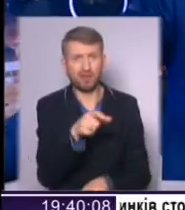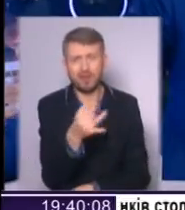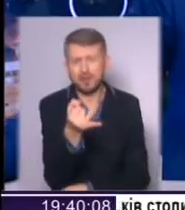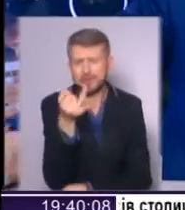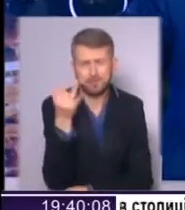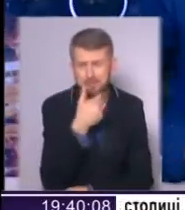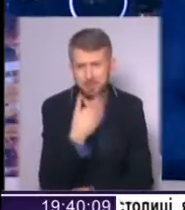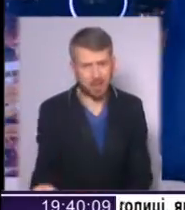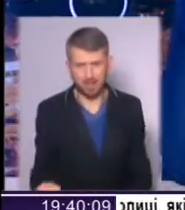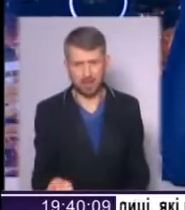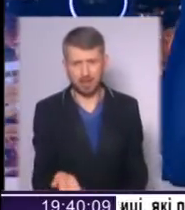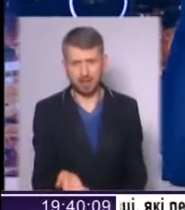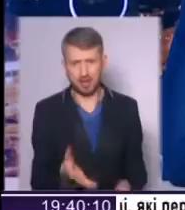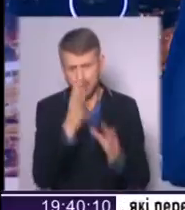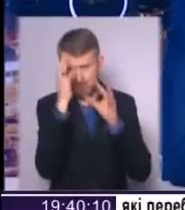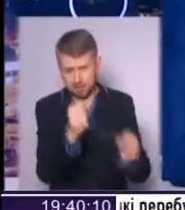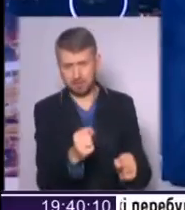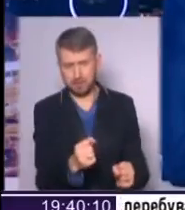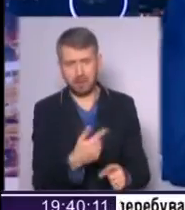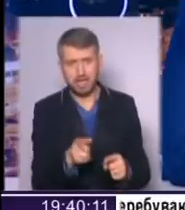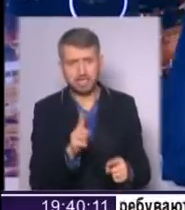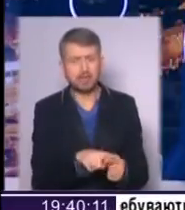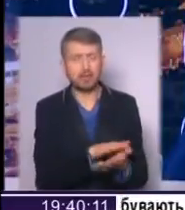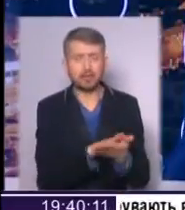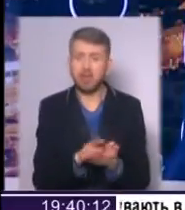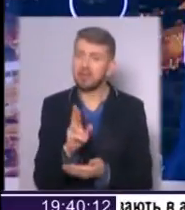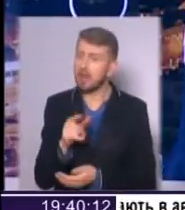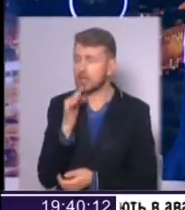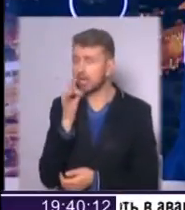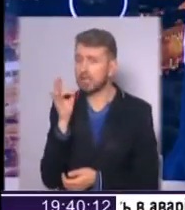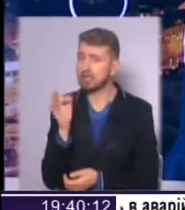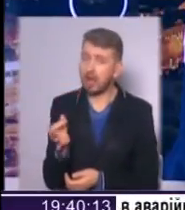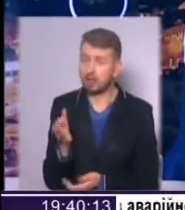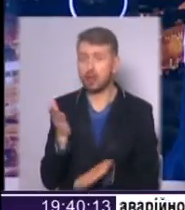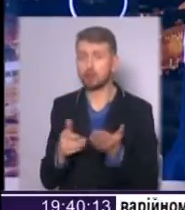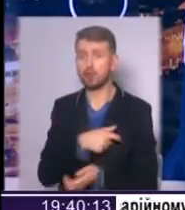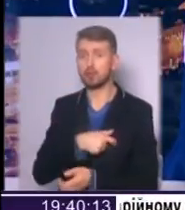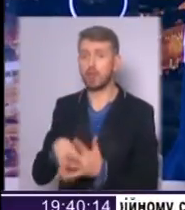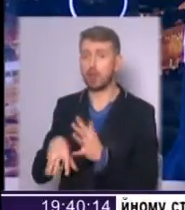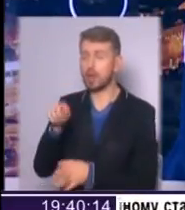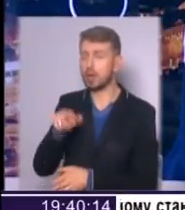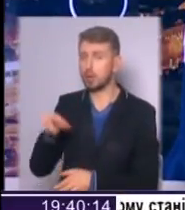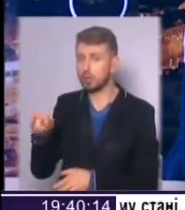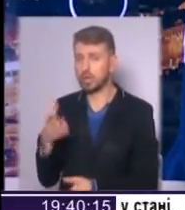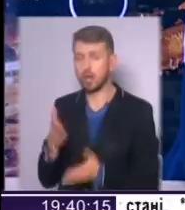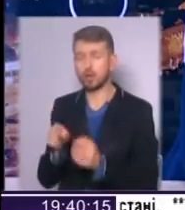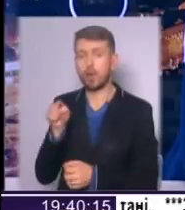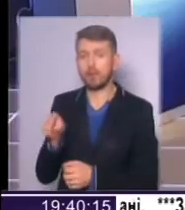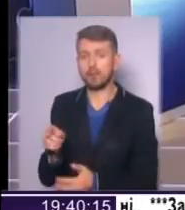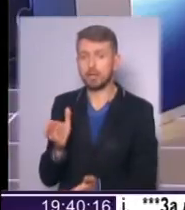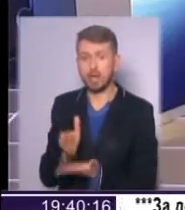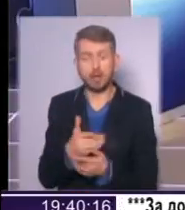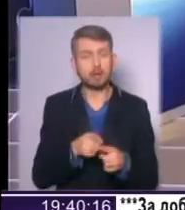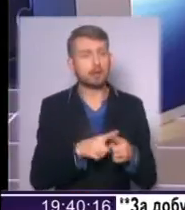Ну, це виключно... Та як сказати, пане Іване, да, якщо депутата обрали люди, якщо він є... Це не